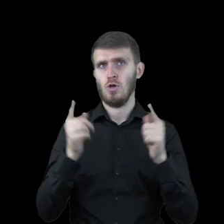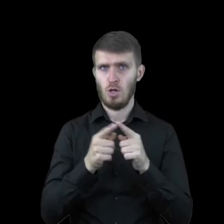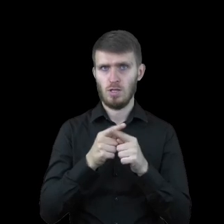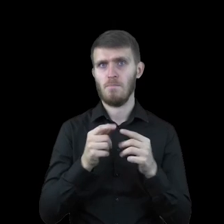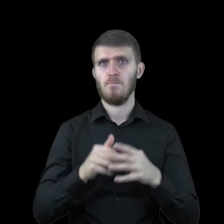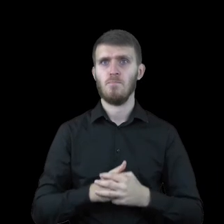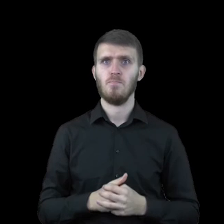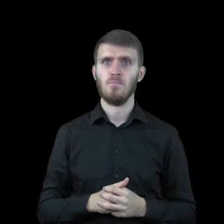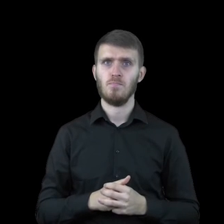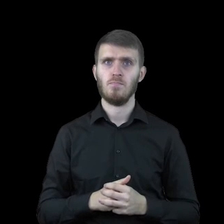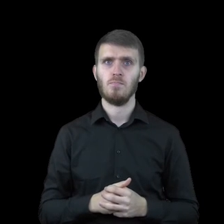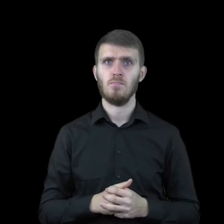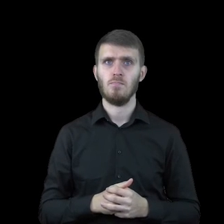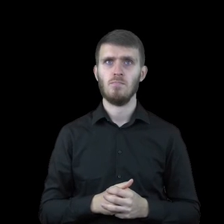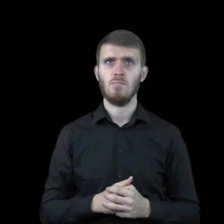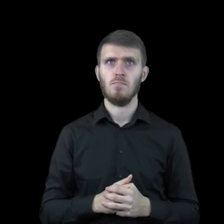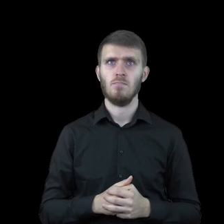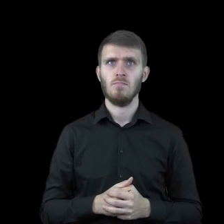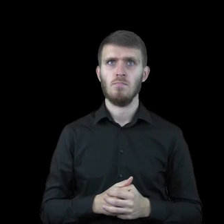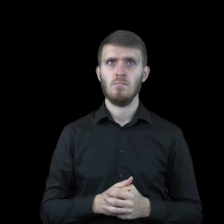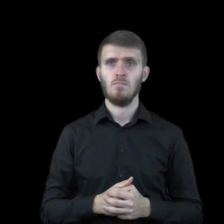Możemy sobie tutaj to zapisać.